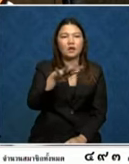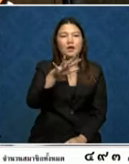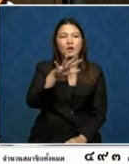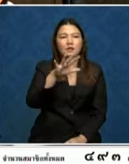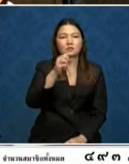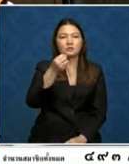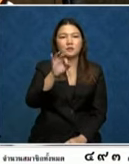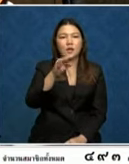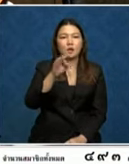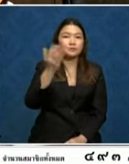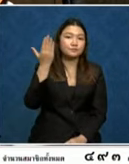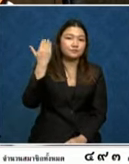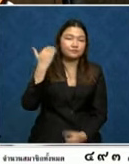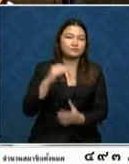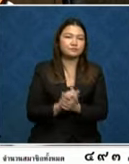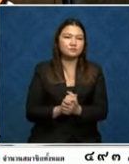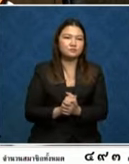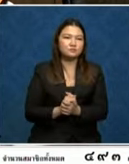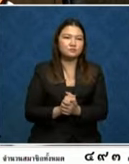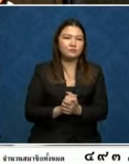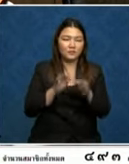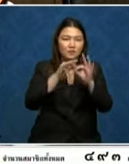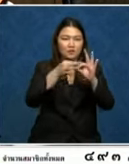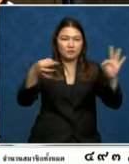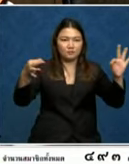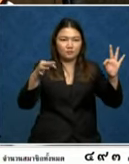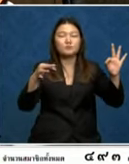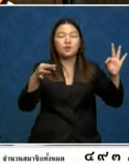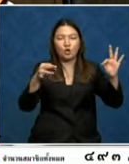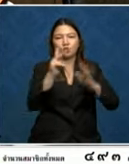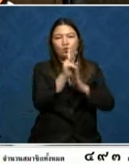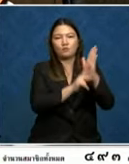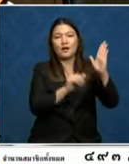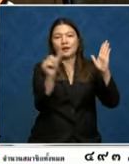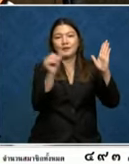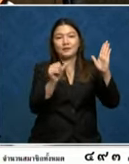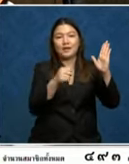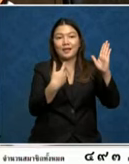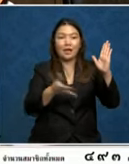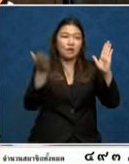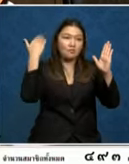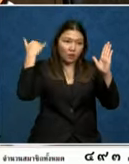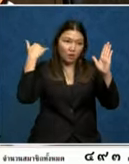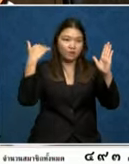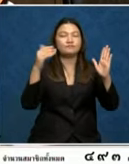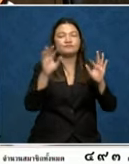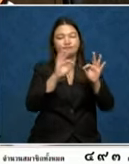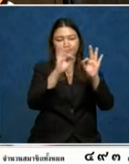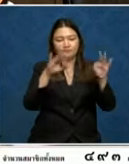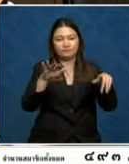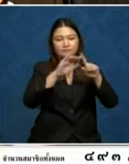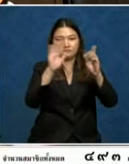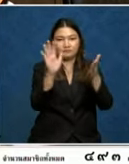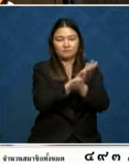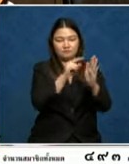19เก่ยมีการแ้ไขyourหการสพาแ่งนี้เกรีสiyoruzหรากการที่สพารพมาทั้